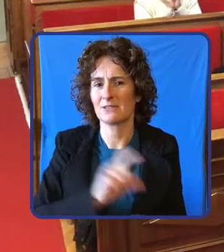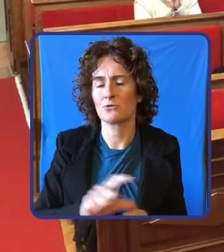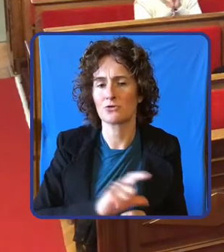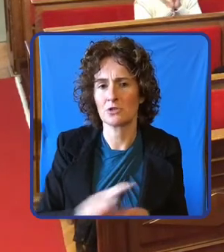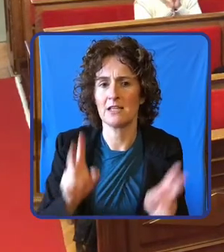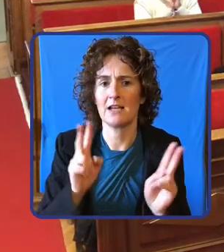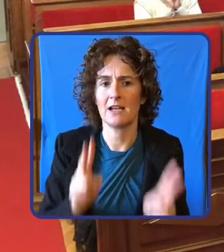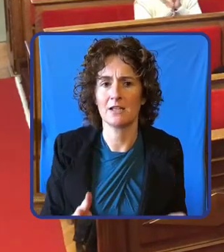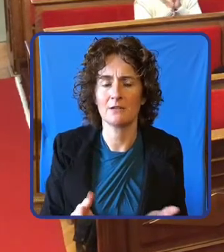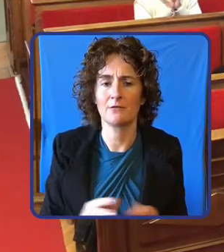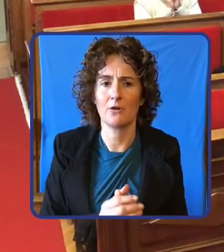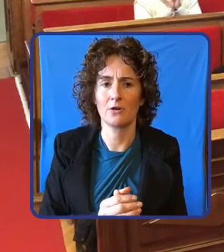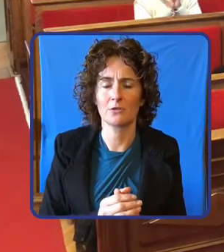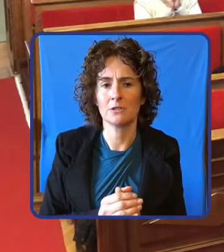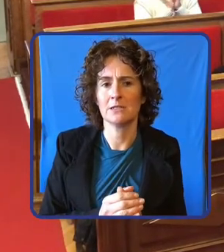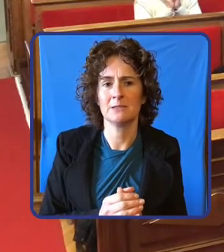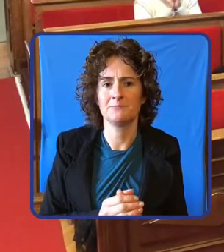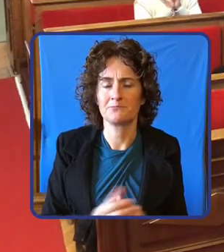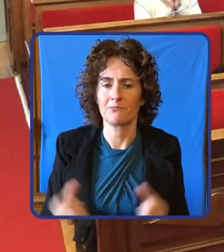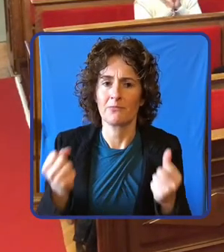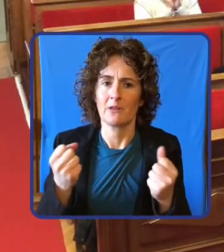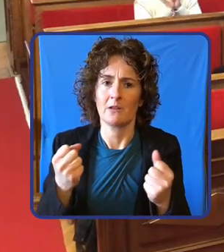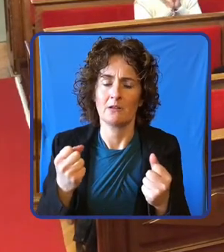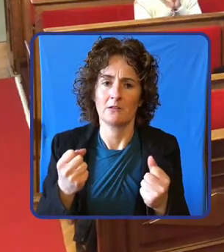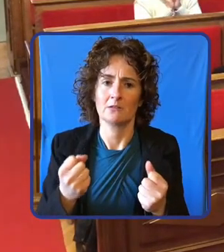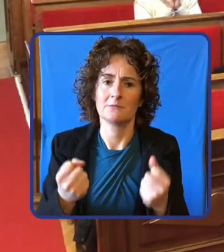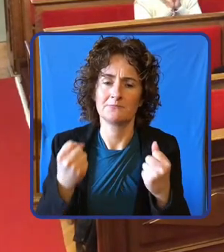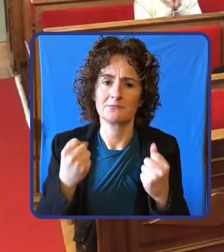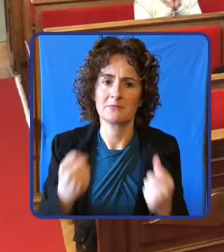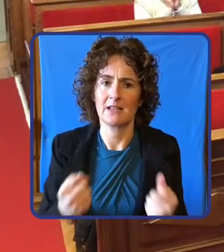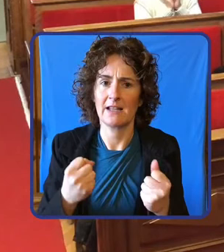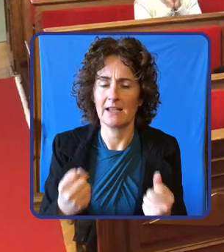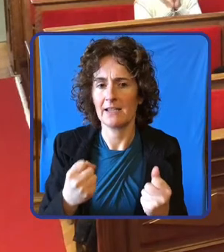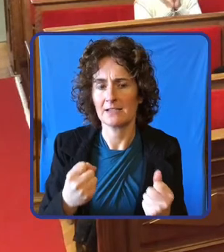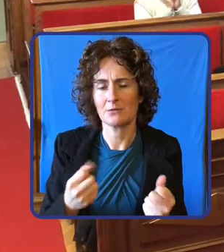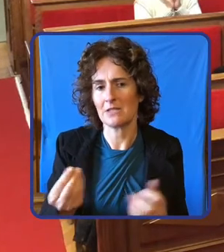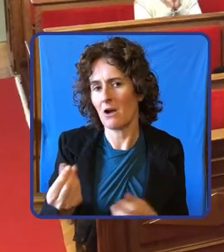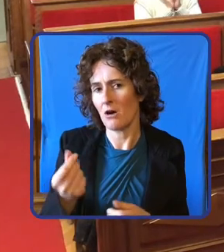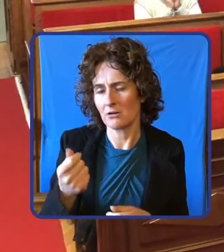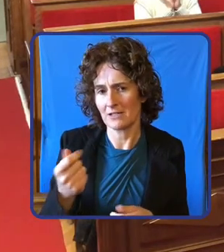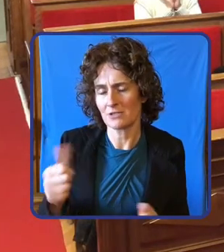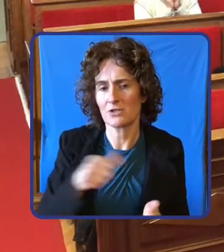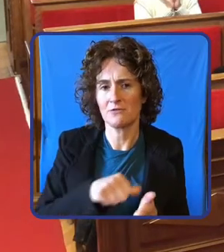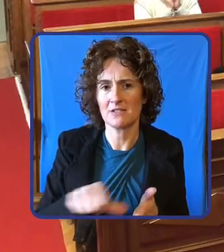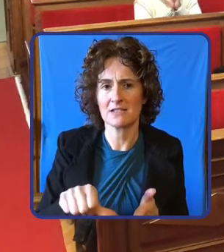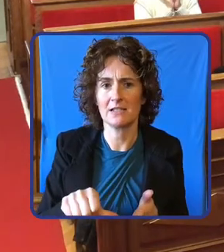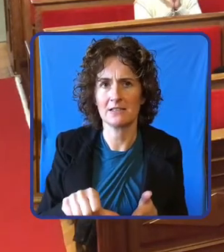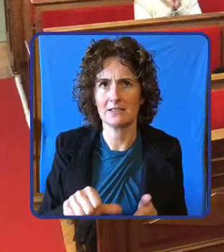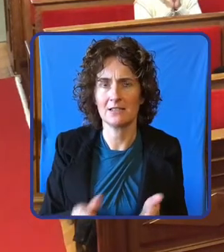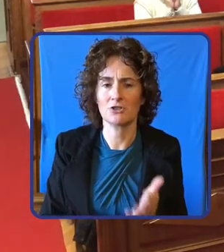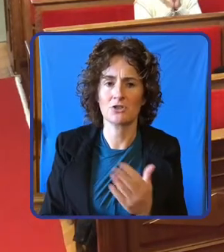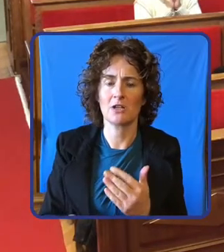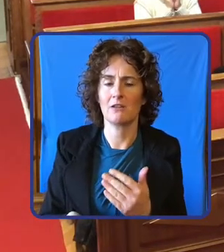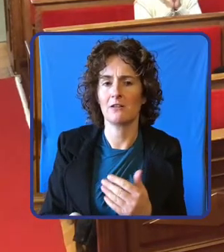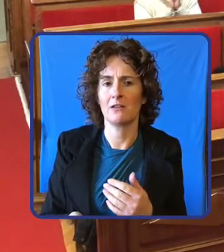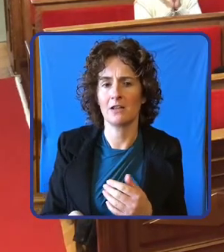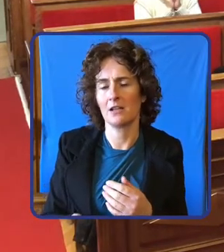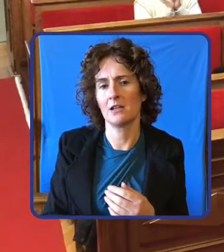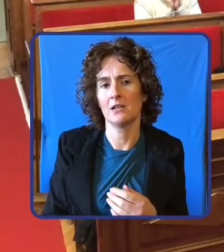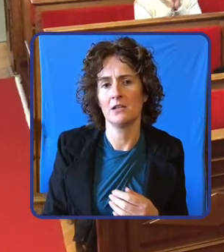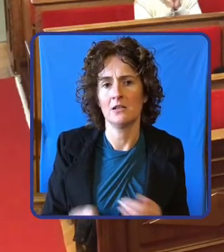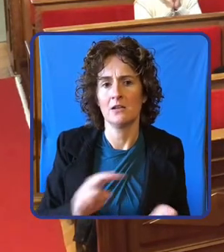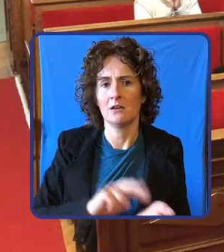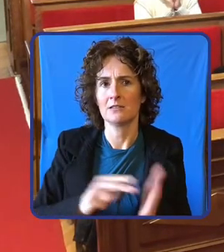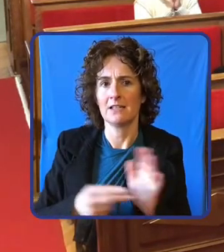az energiára kedvezőtlen alakulása. A január hónapra érvényes árakkal számolva, és a tavalyi fogyasztási adatokkal, illetve a